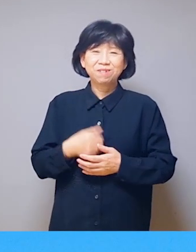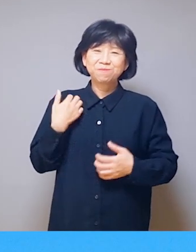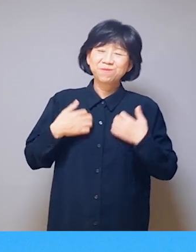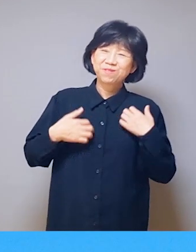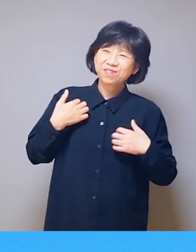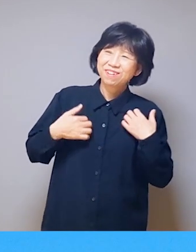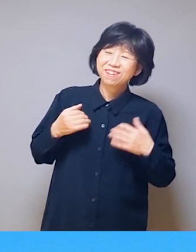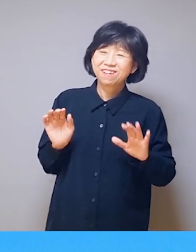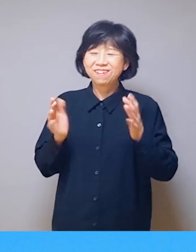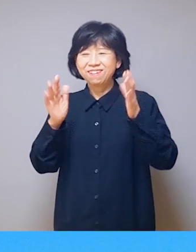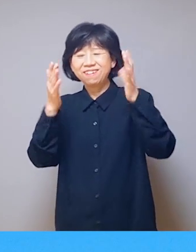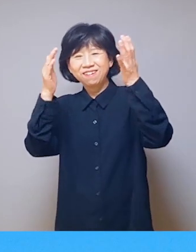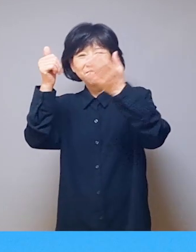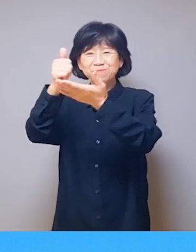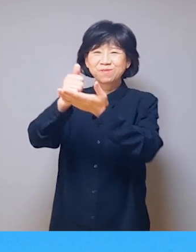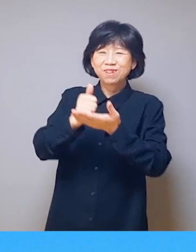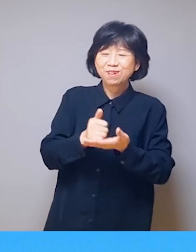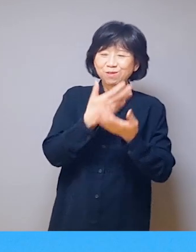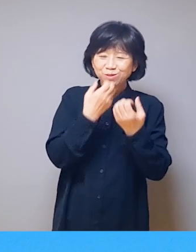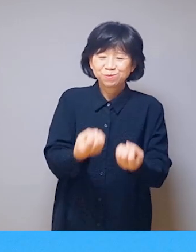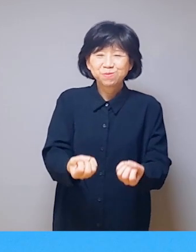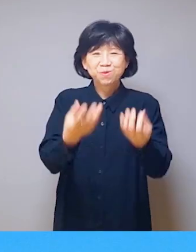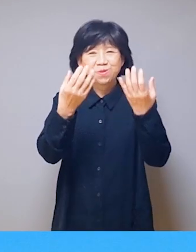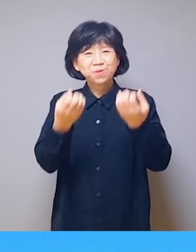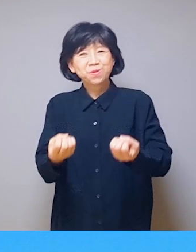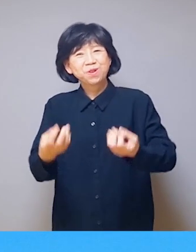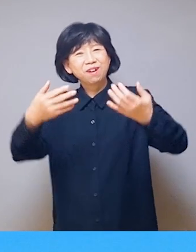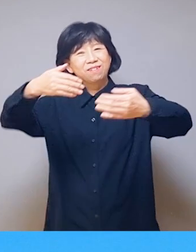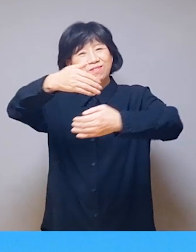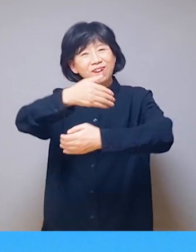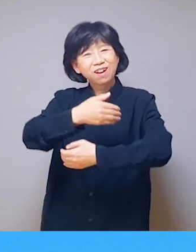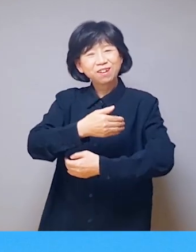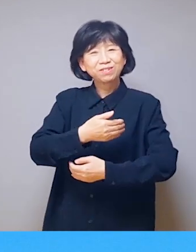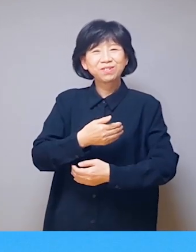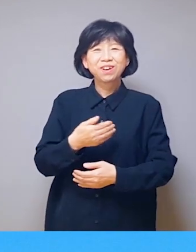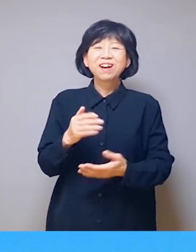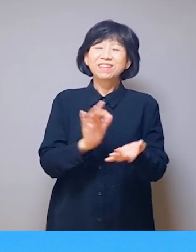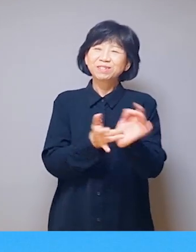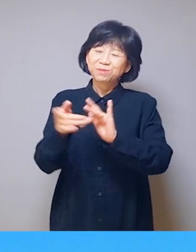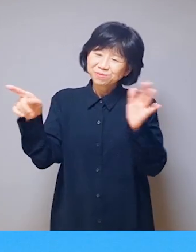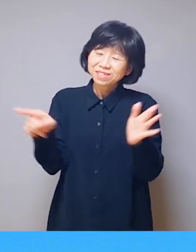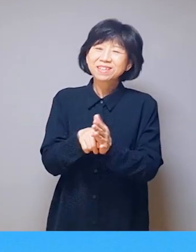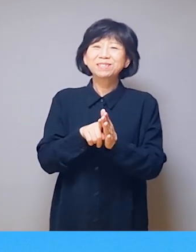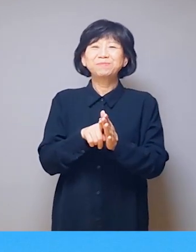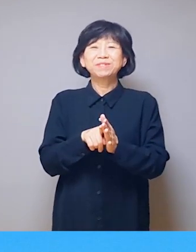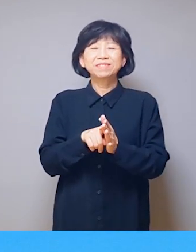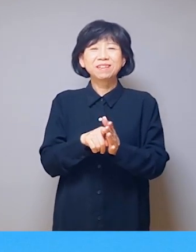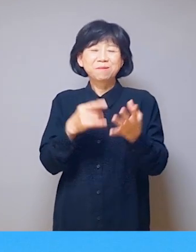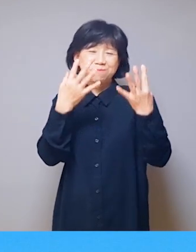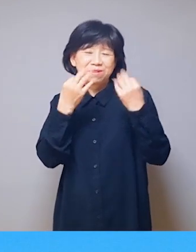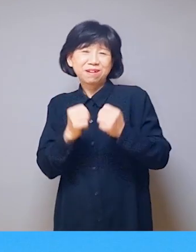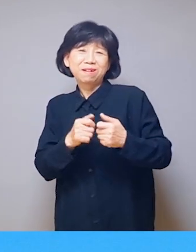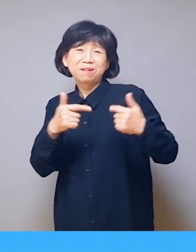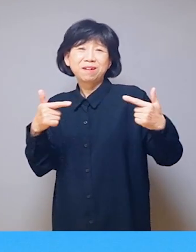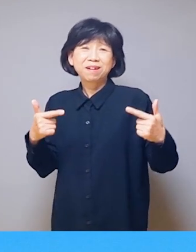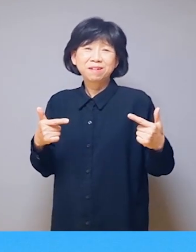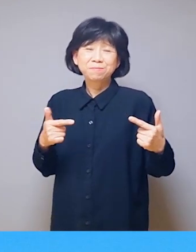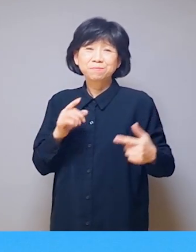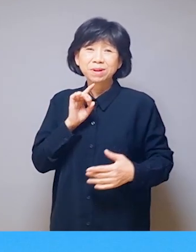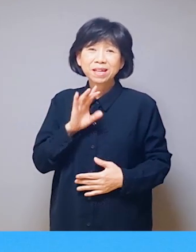환영합니다, 잘 오셨습니다 하면서 서로 막 축복하고 격려하면서 끌어안고 내가 예수 믿겠습니다 이런 사람들만 막 많아지고